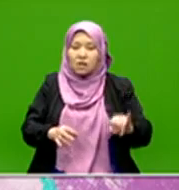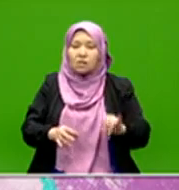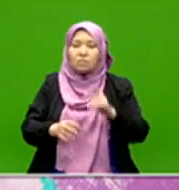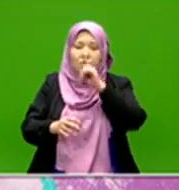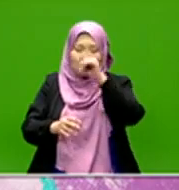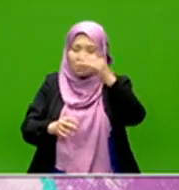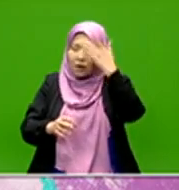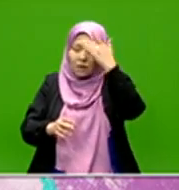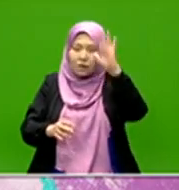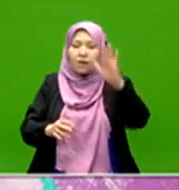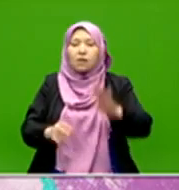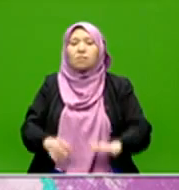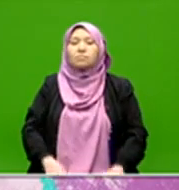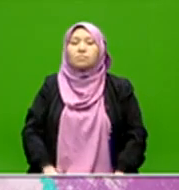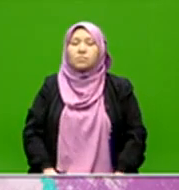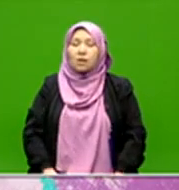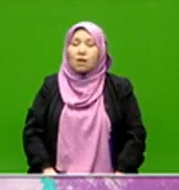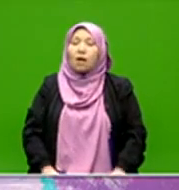hakim.